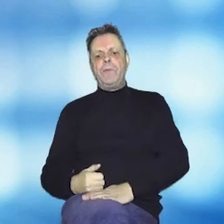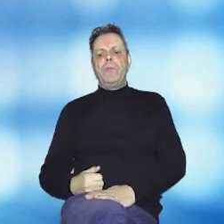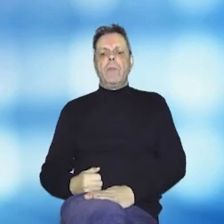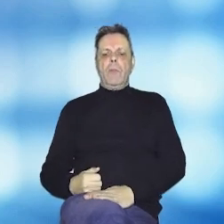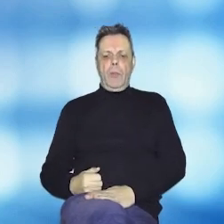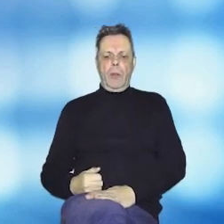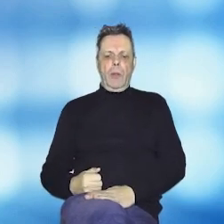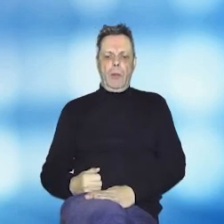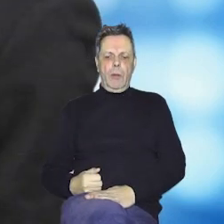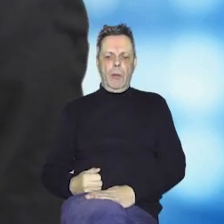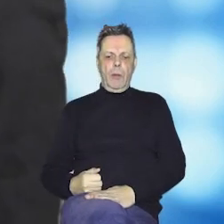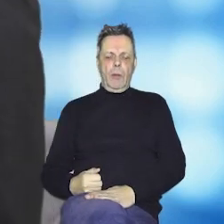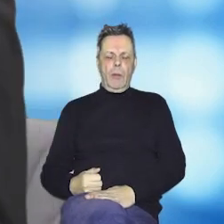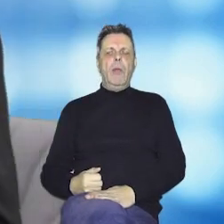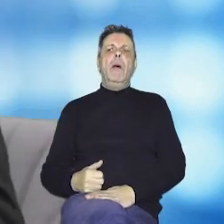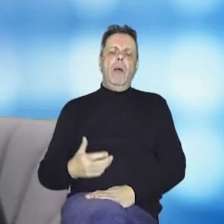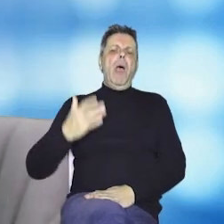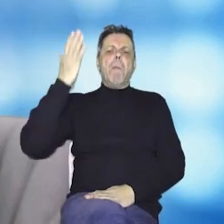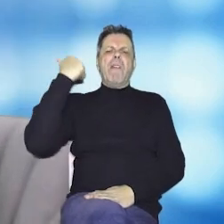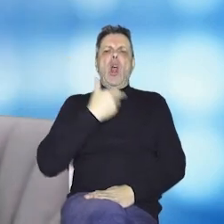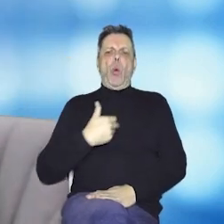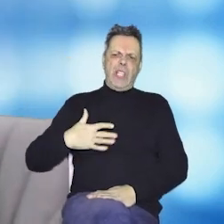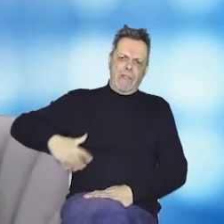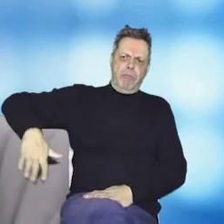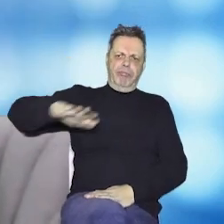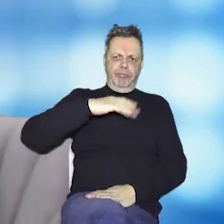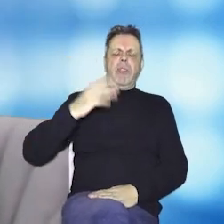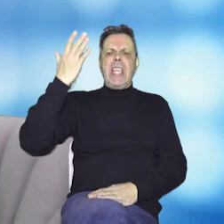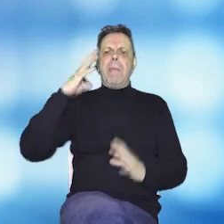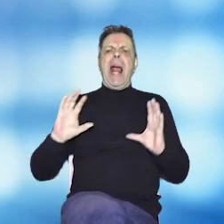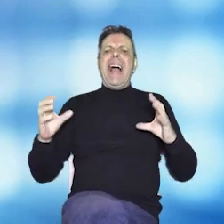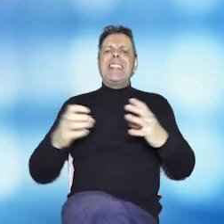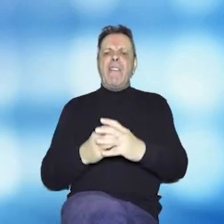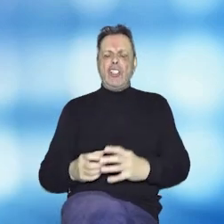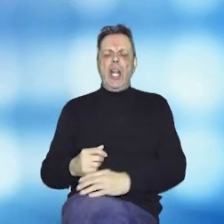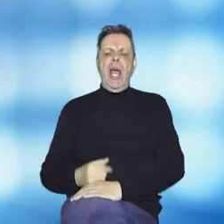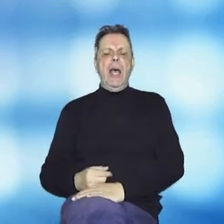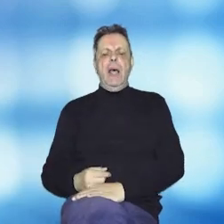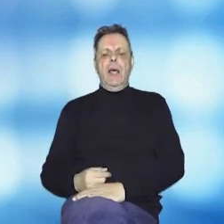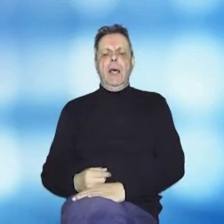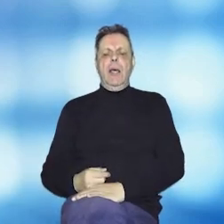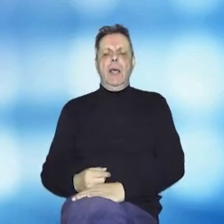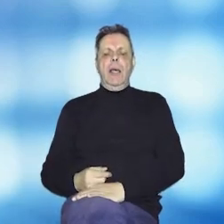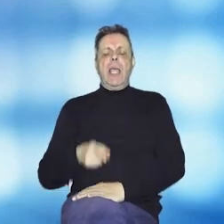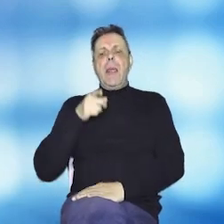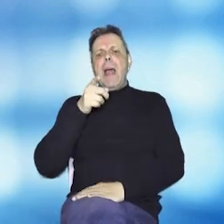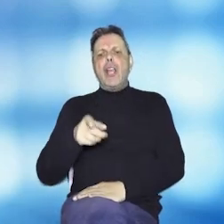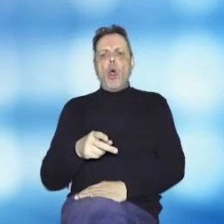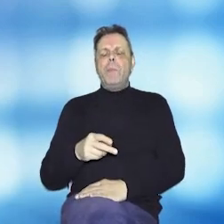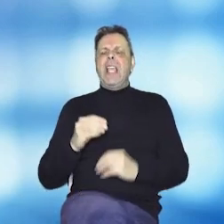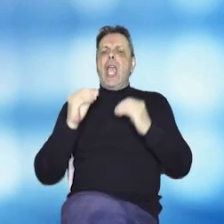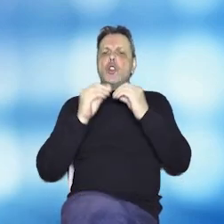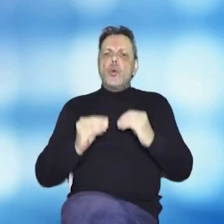na području... Čitava obala. Čitava bivša Jugoslavija je bila zahvaćena malarijom i na tom